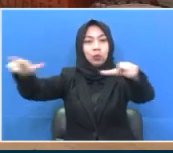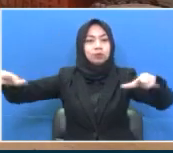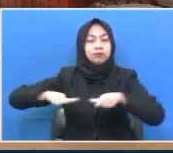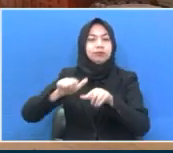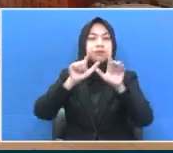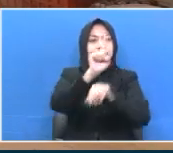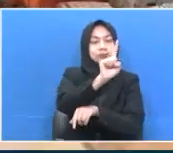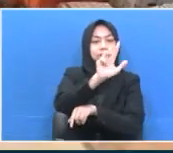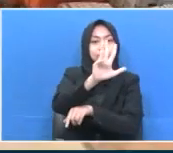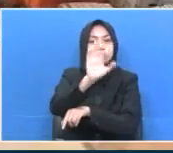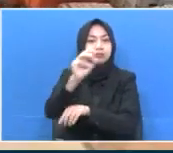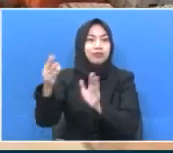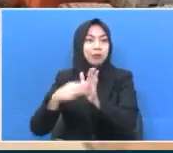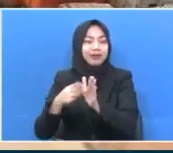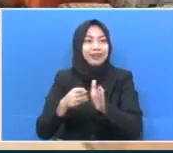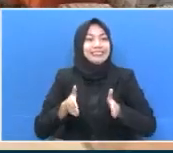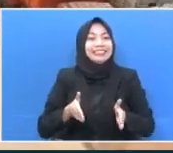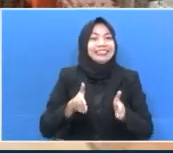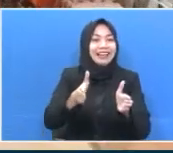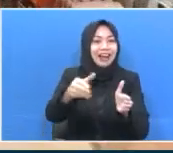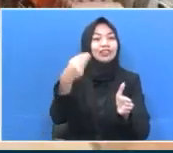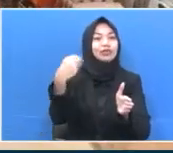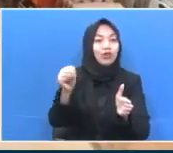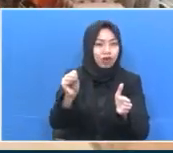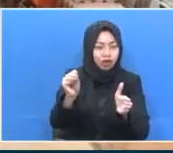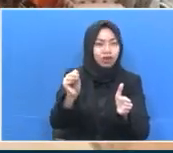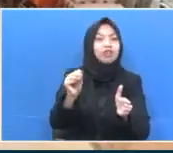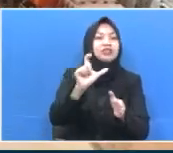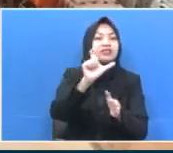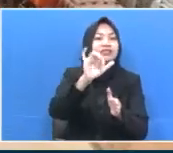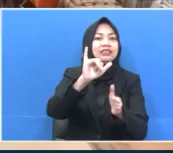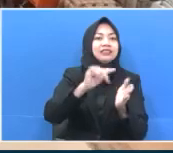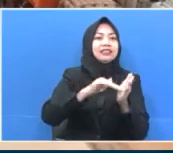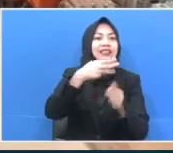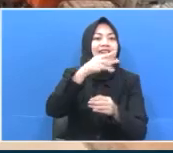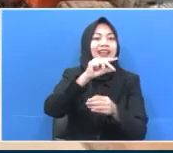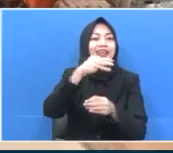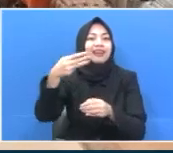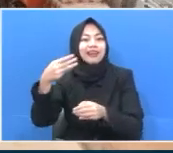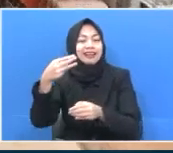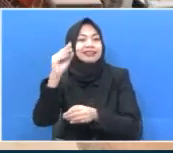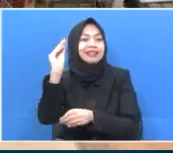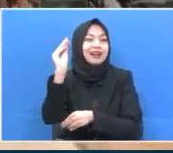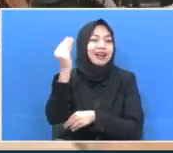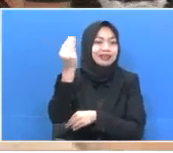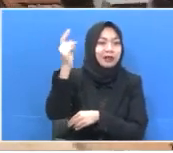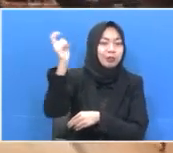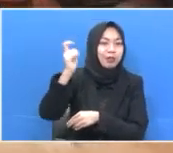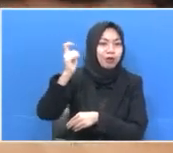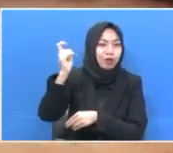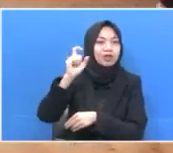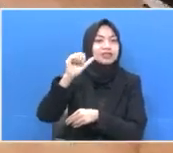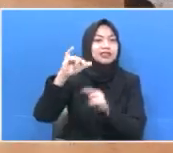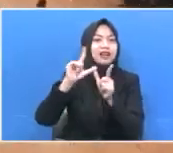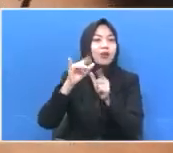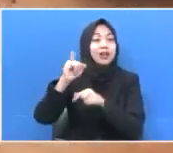meter yang sebelumnya berada di tengah proyek pembangunan tol Cinere Jagorawi Limo Depok Jawa Barat